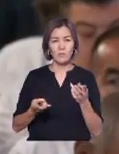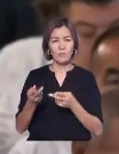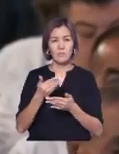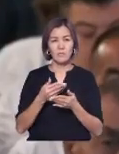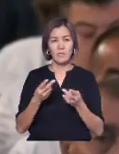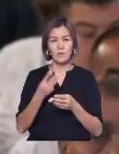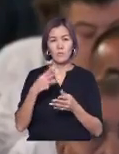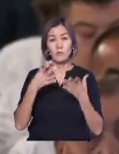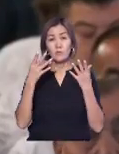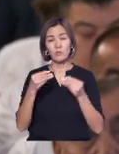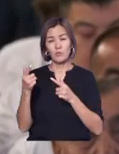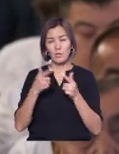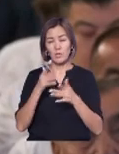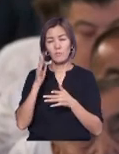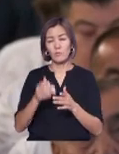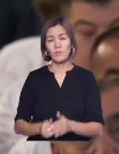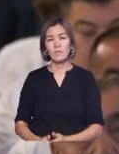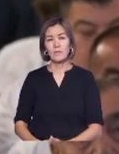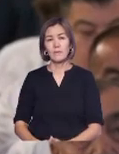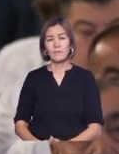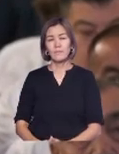күнде поездының корректировкасын жасайды.